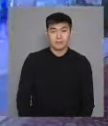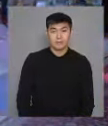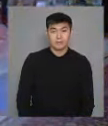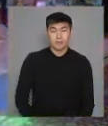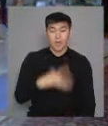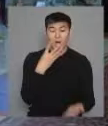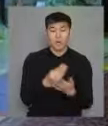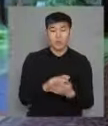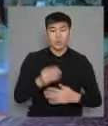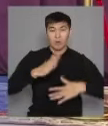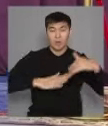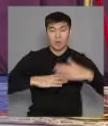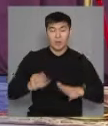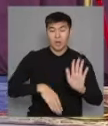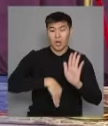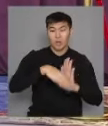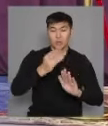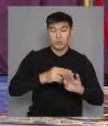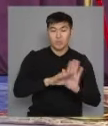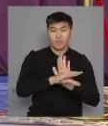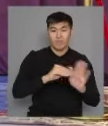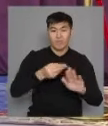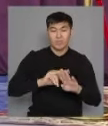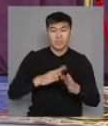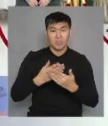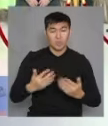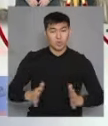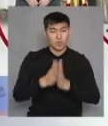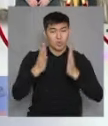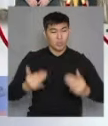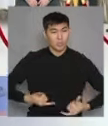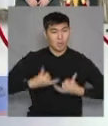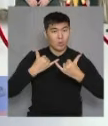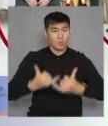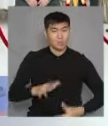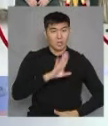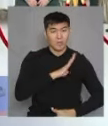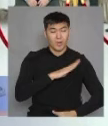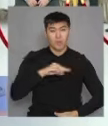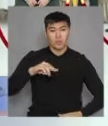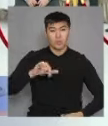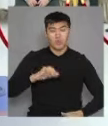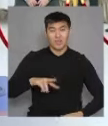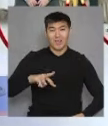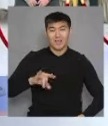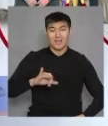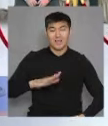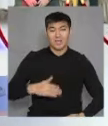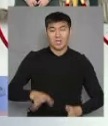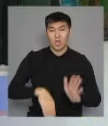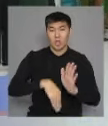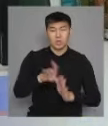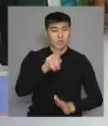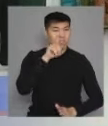Өз саласында үздік нәтижеге қол жеткізіп, әртістер арасында үлкен ілтипатқа ие болған Тұщықұдықтық Мейірғали Нәсіпқалиев үздік